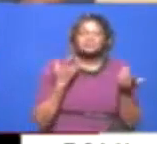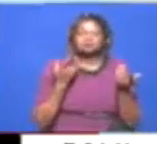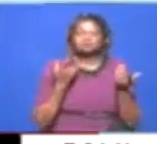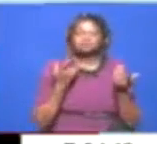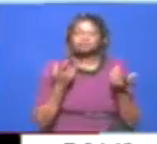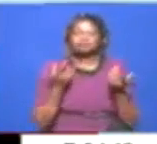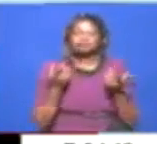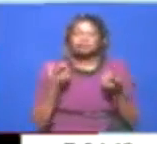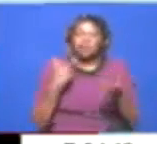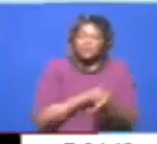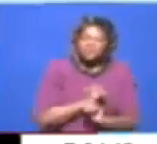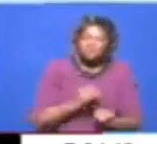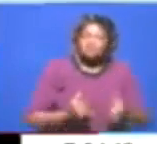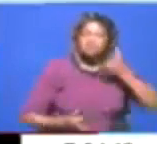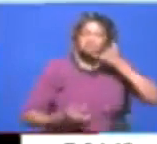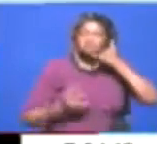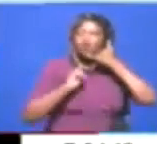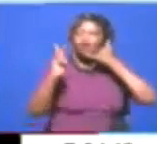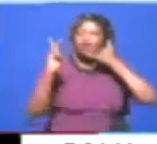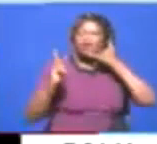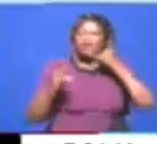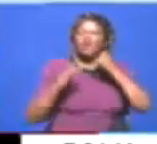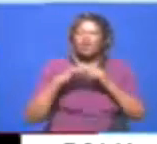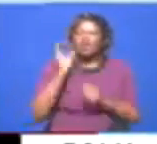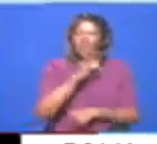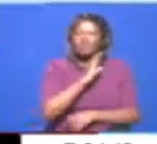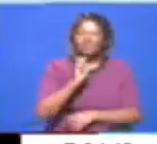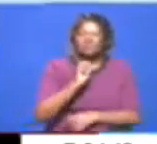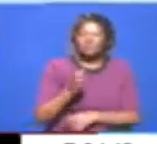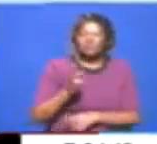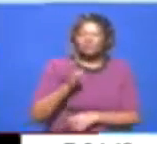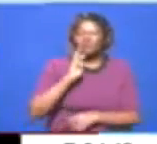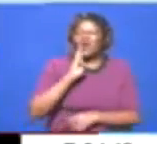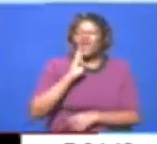kama unakula chupa ya whiskey, kwa nini usidungwe?